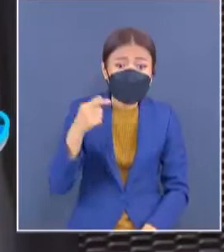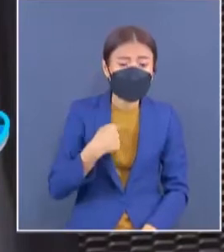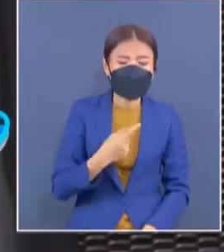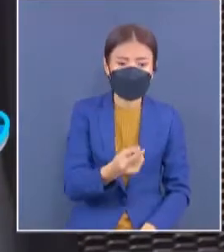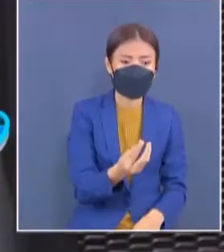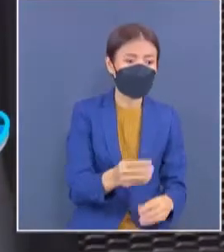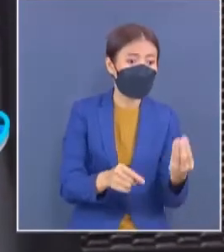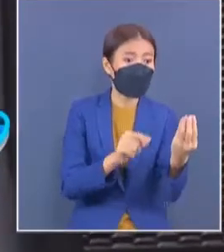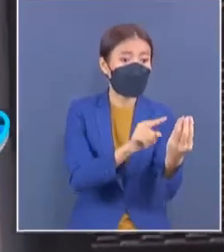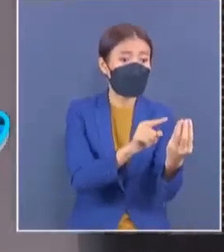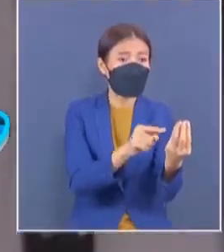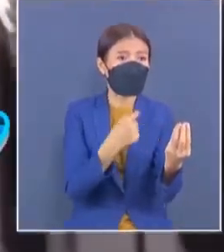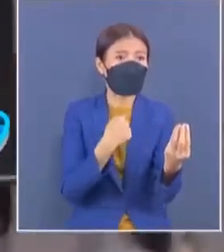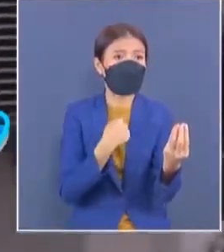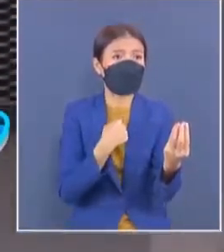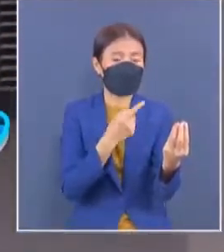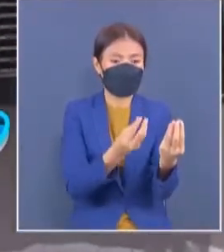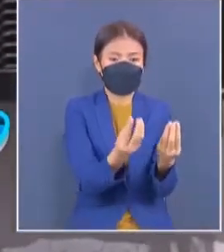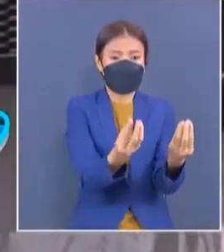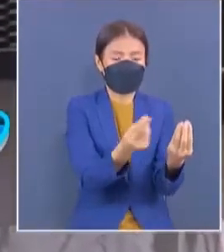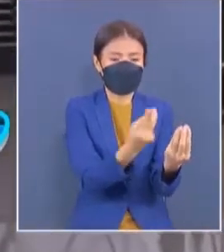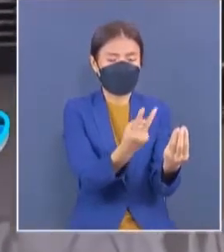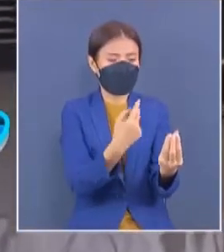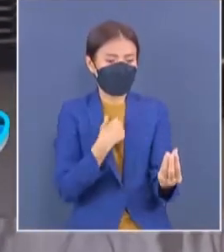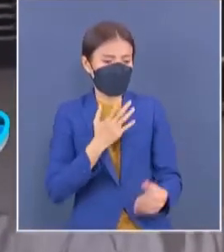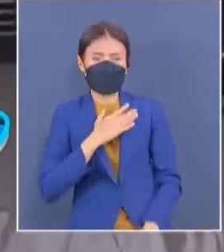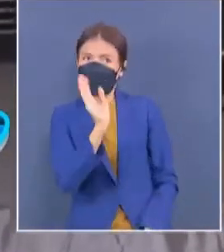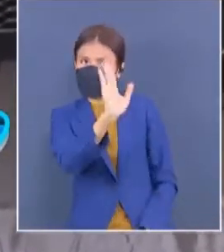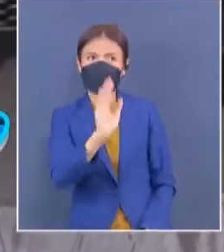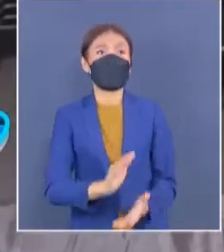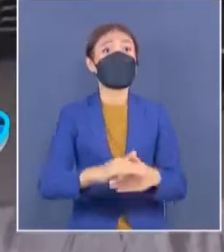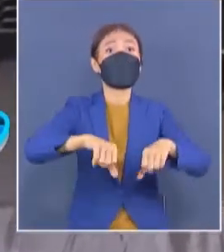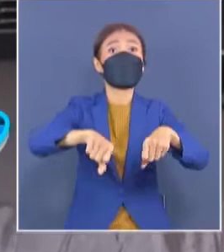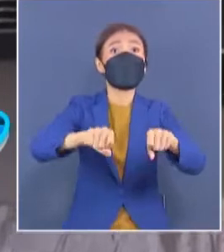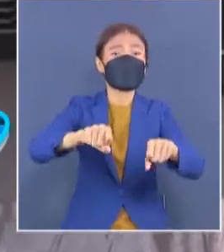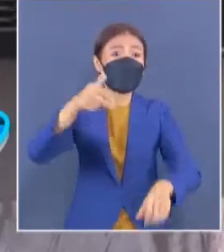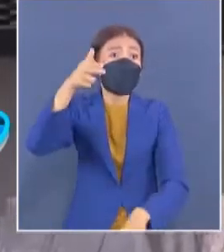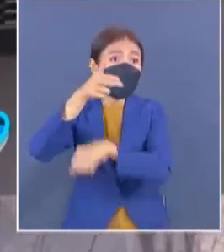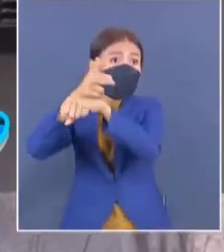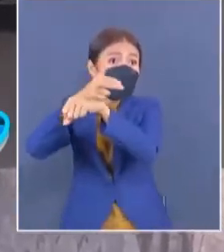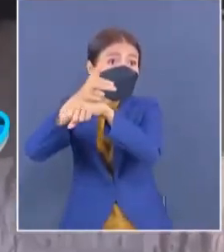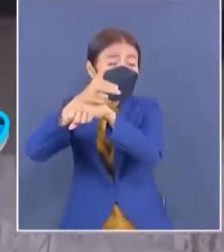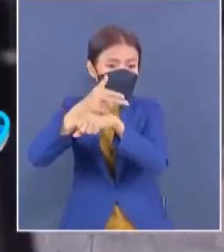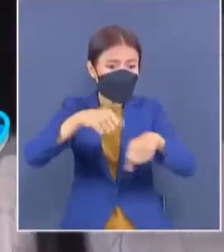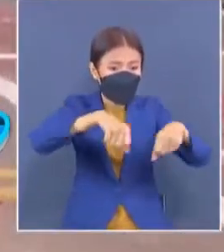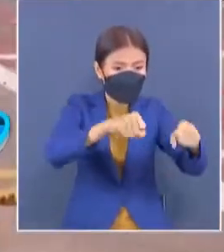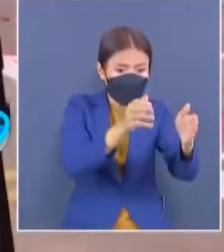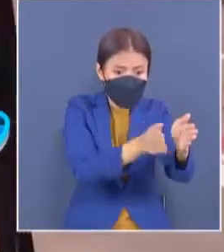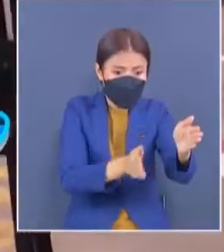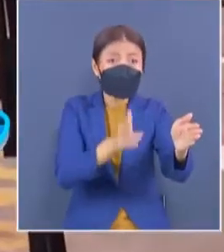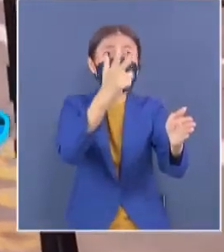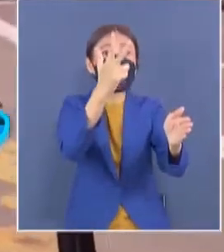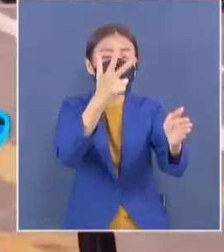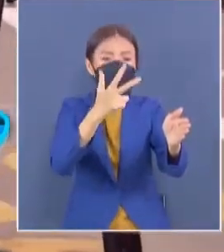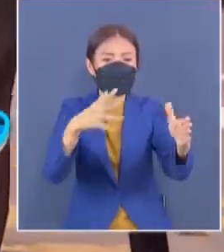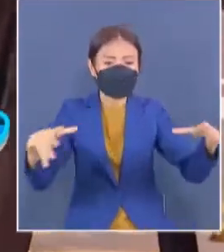รฮะนายธนายุทธยังยอมรับด้วยบอกว่ารถจักรยานยนต์3คันที่ปรากฏในคลิปกล้องวงจรปิดเป็นกลุ่มตัว